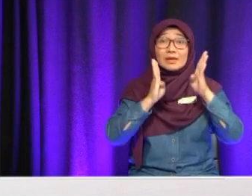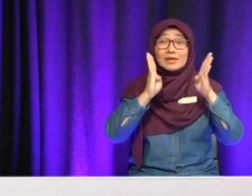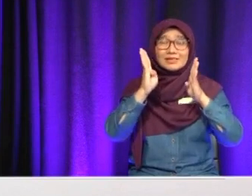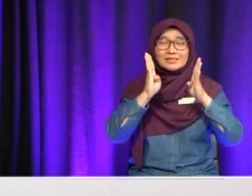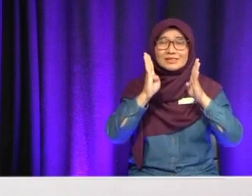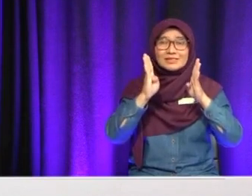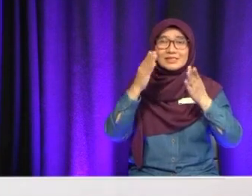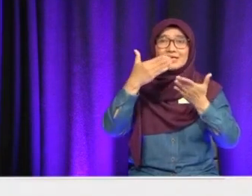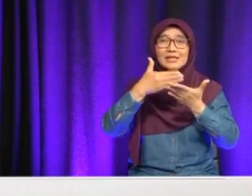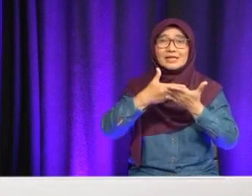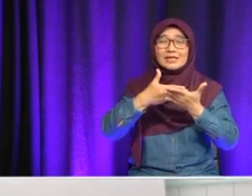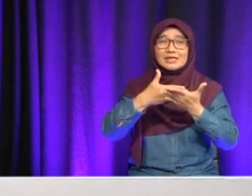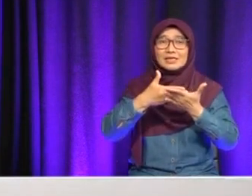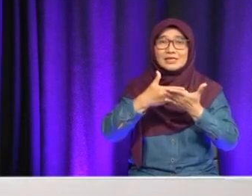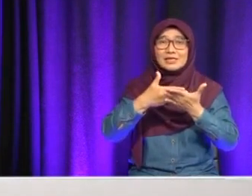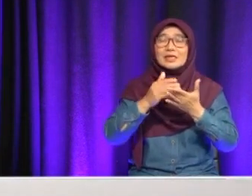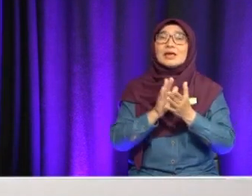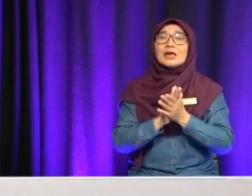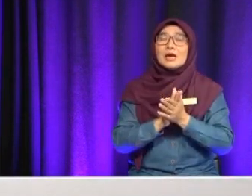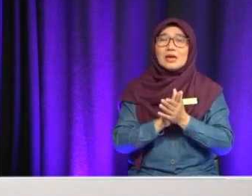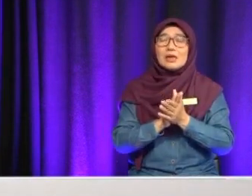boleh menyewa tandas untuk kegunaannya sekejap.